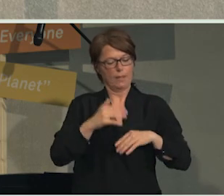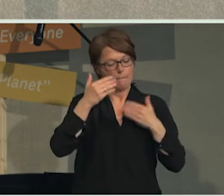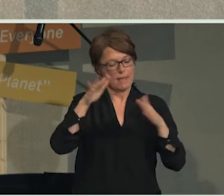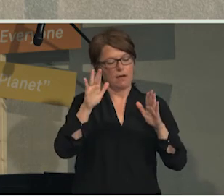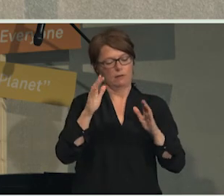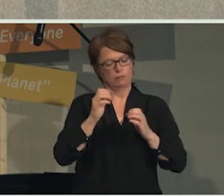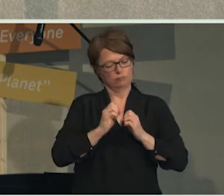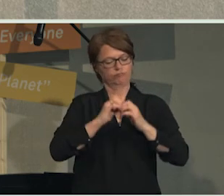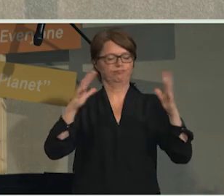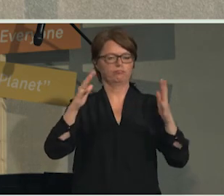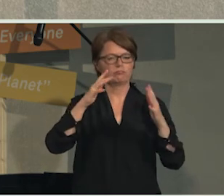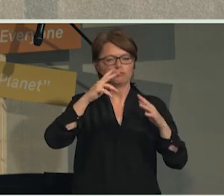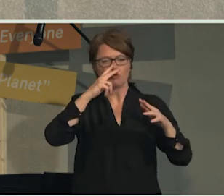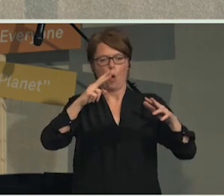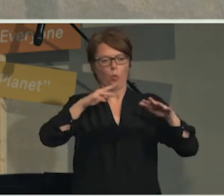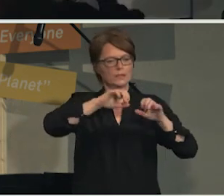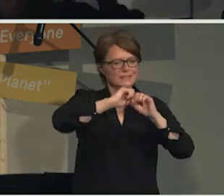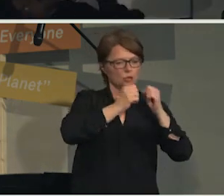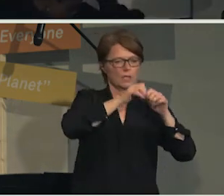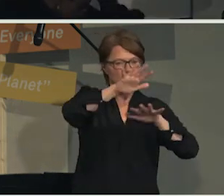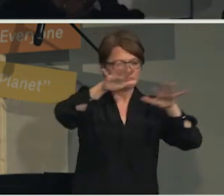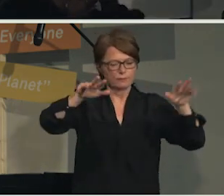erhalten. Gleichzeitig